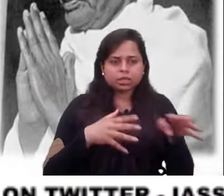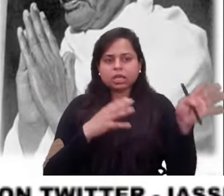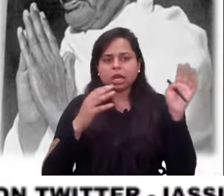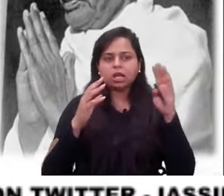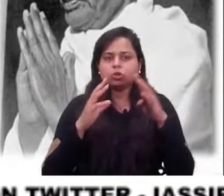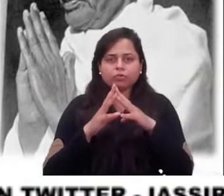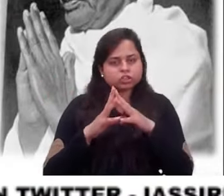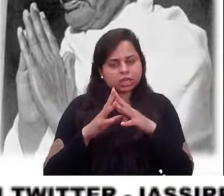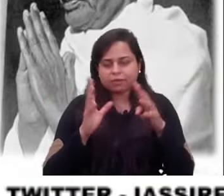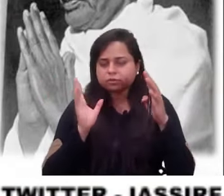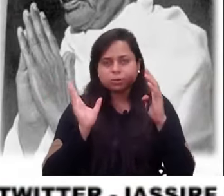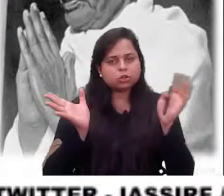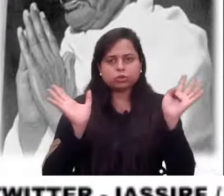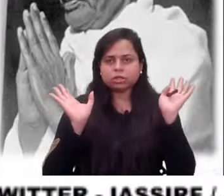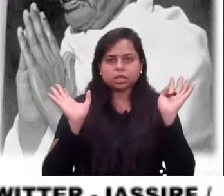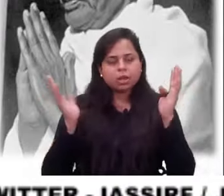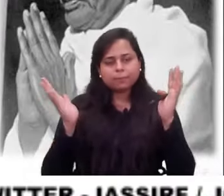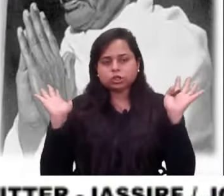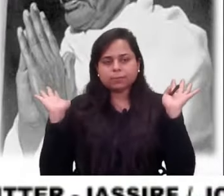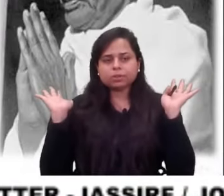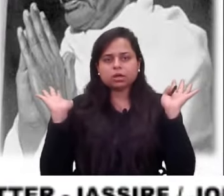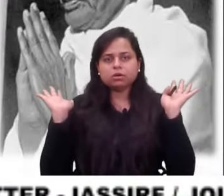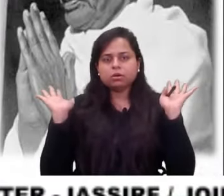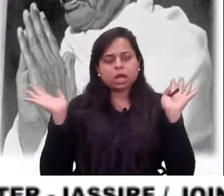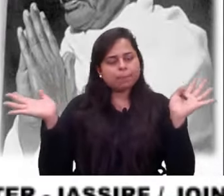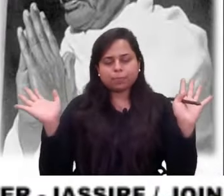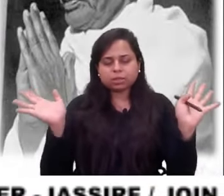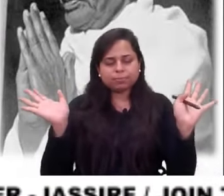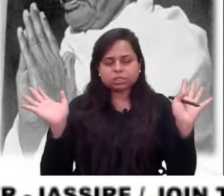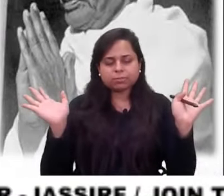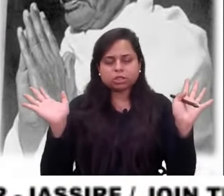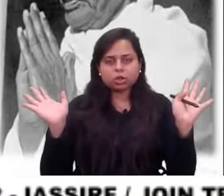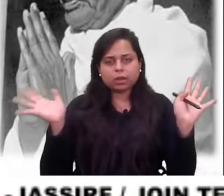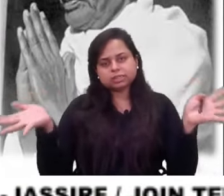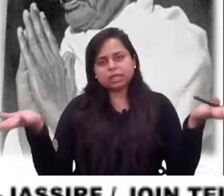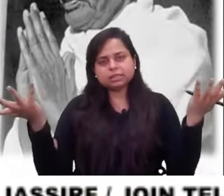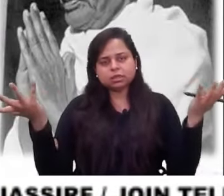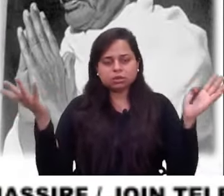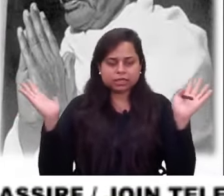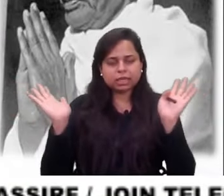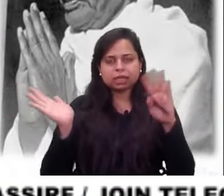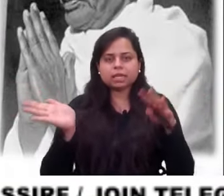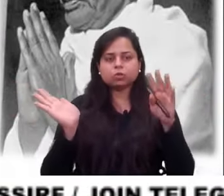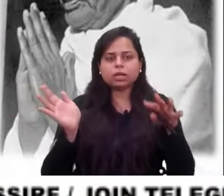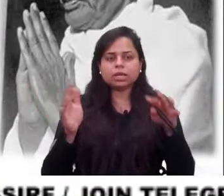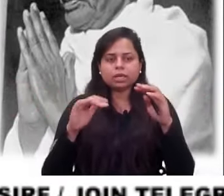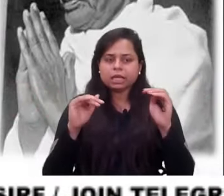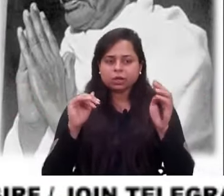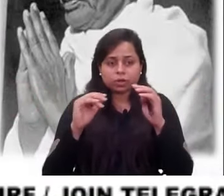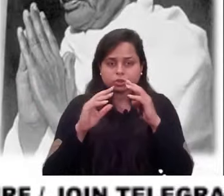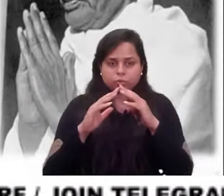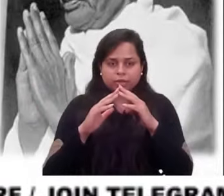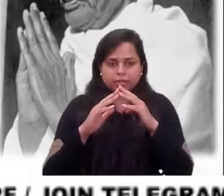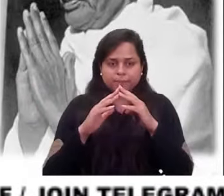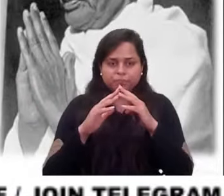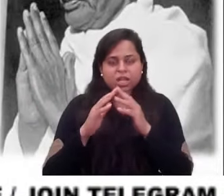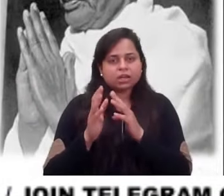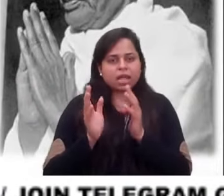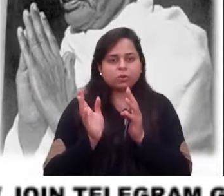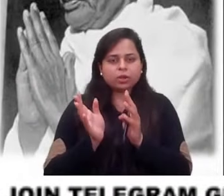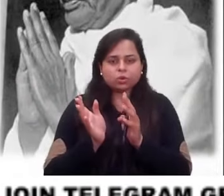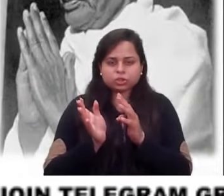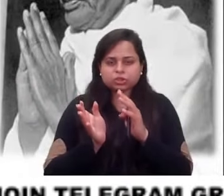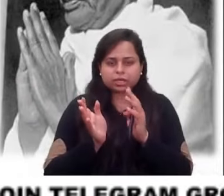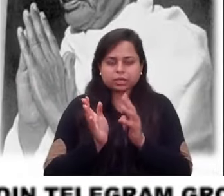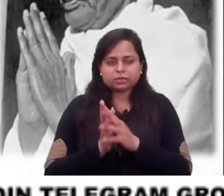हिंदी लगा दो ऑफिशियल लैंग्वेज बना दो हिंदी मुझे नहीं पता आप कदम पीछे मत हटो ऐसे कैसे हिंदी लगी तो लगे कि उन्हें शुरू कर देते